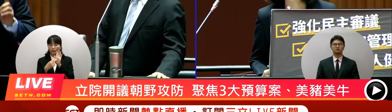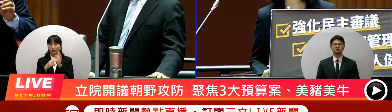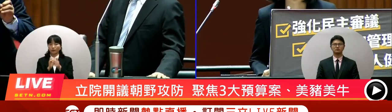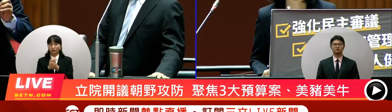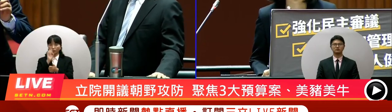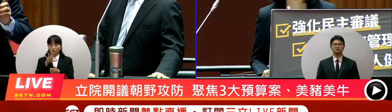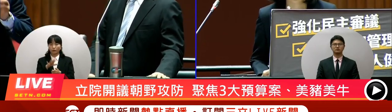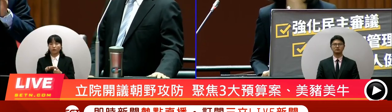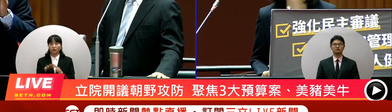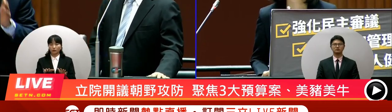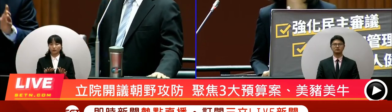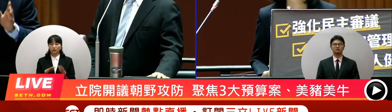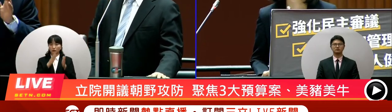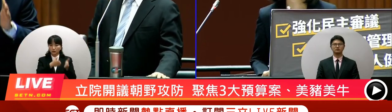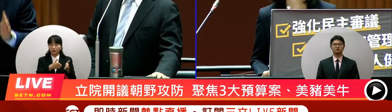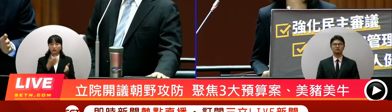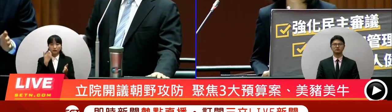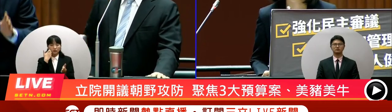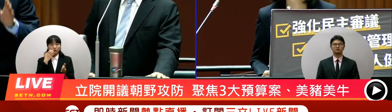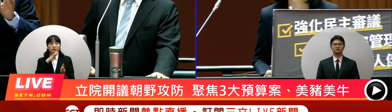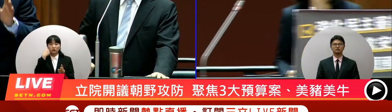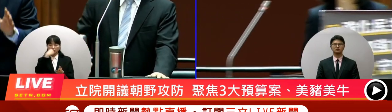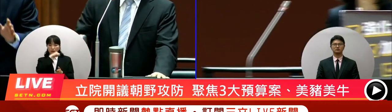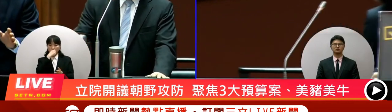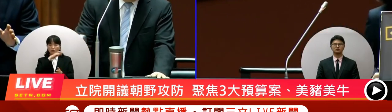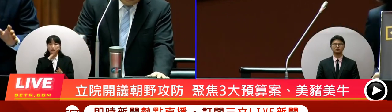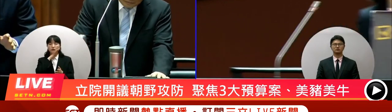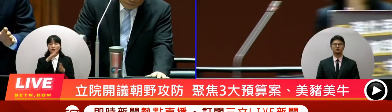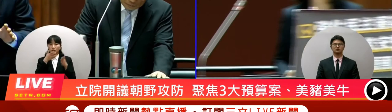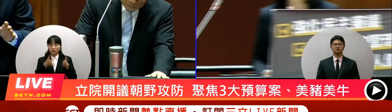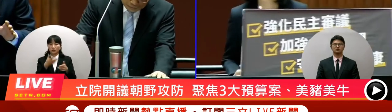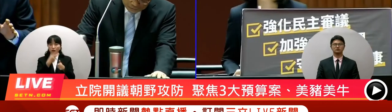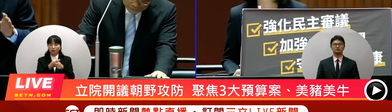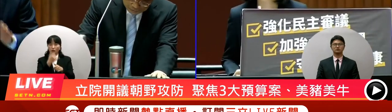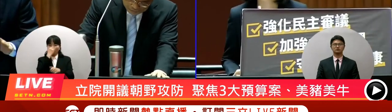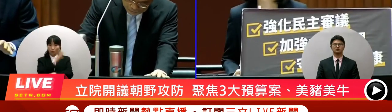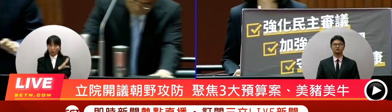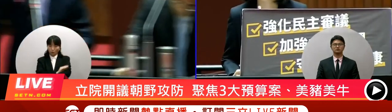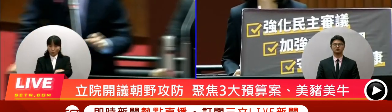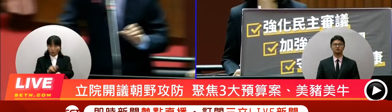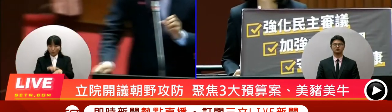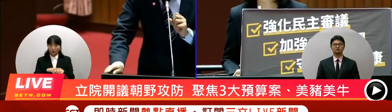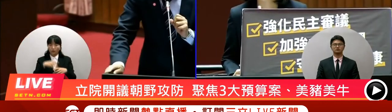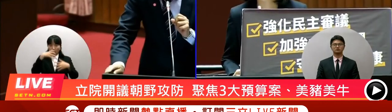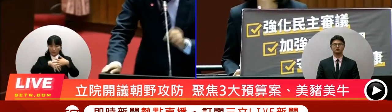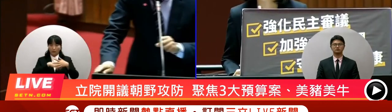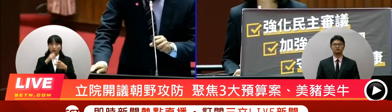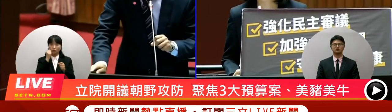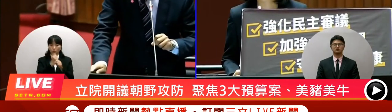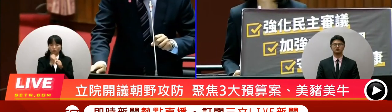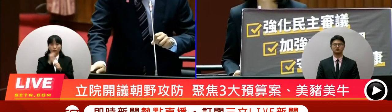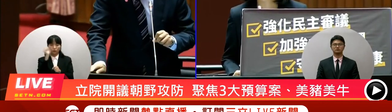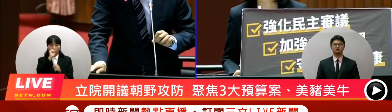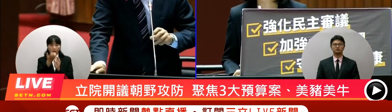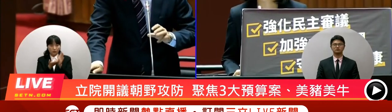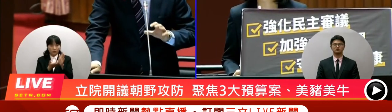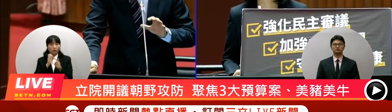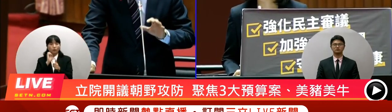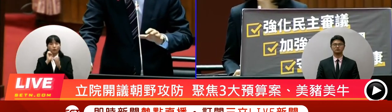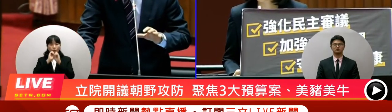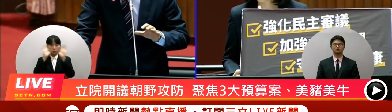我们的是针对国内的莱克多巴胺不得使用做这样的一个预告，基本